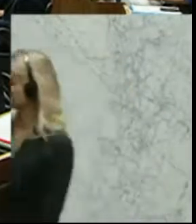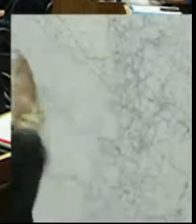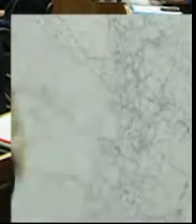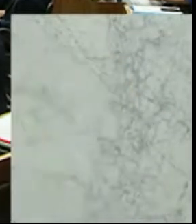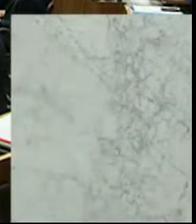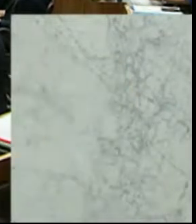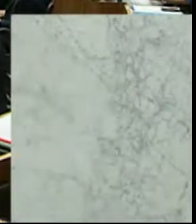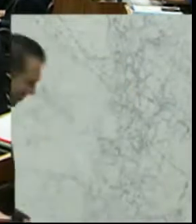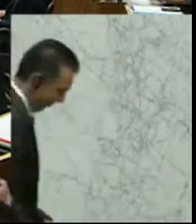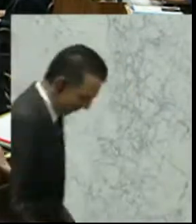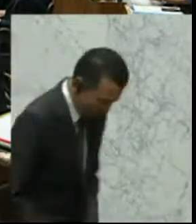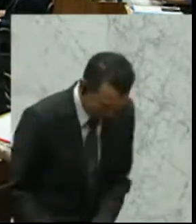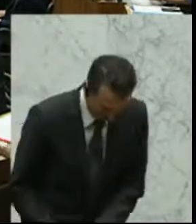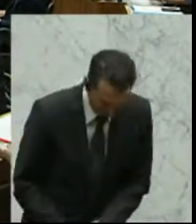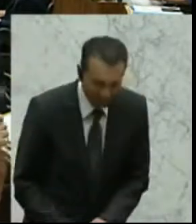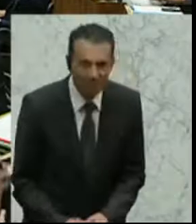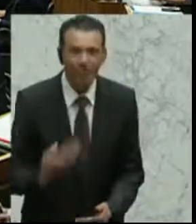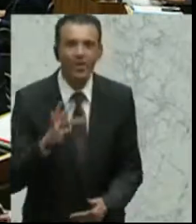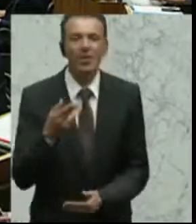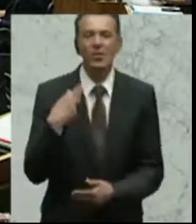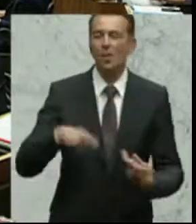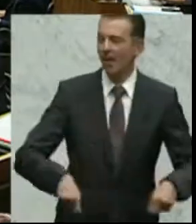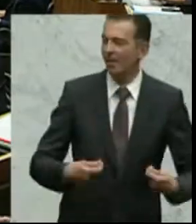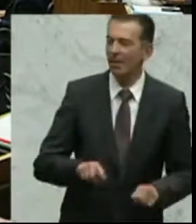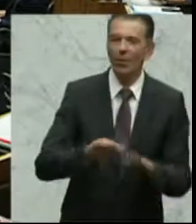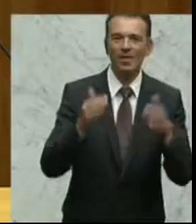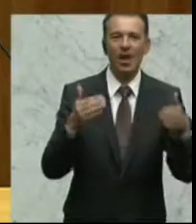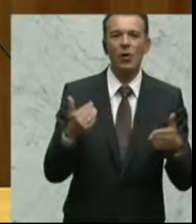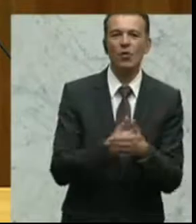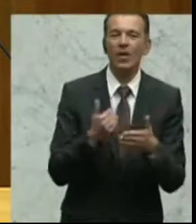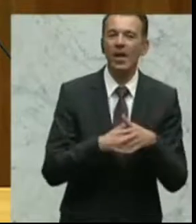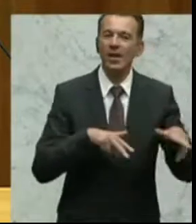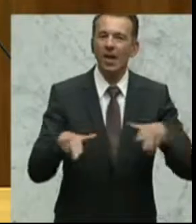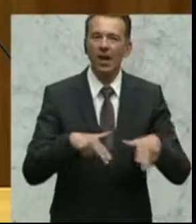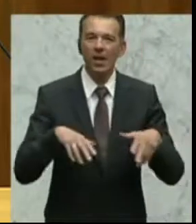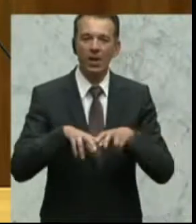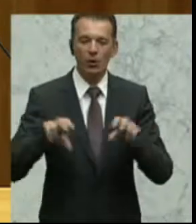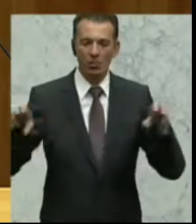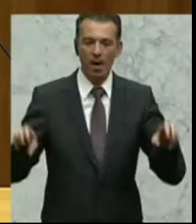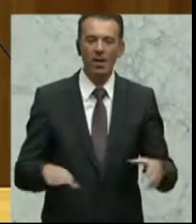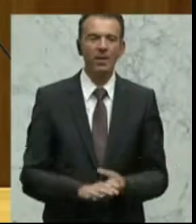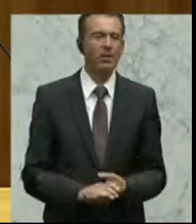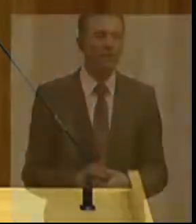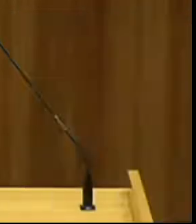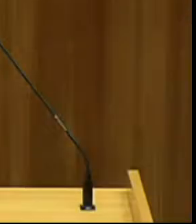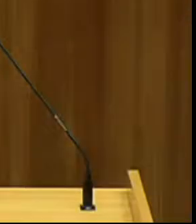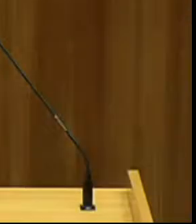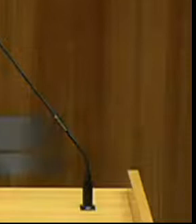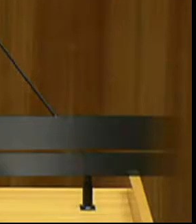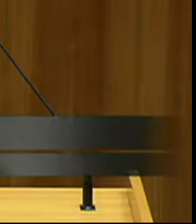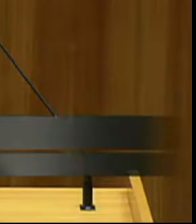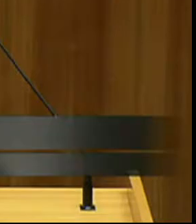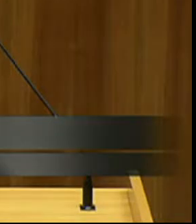Dankeschön, Herr Präsident. Hohes Haus, Vertreter der Regierungsbank, liebe Kollegen und sehr